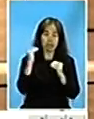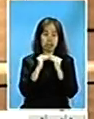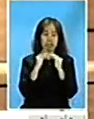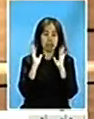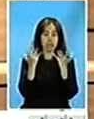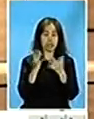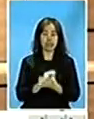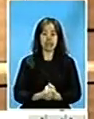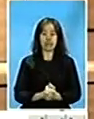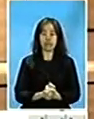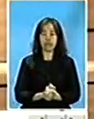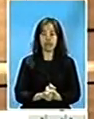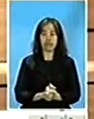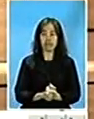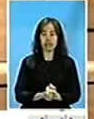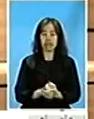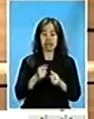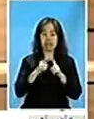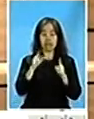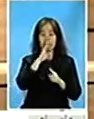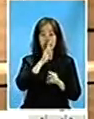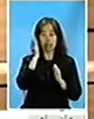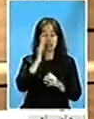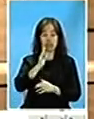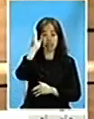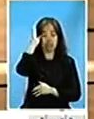งนี้แต่ถ้าผู้ประท้วงยึด